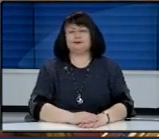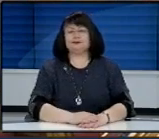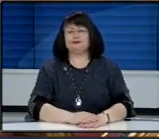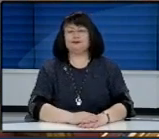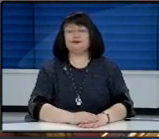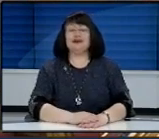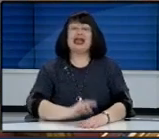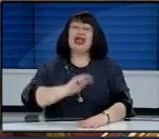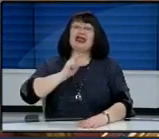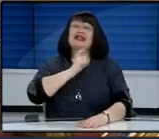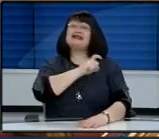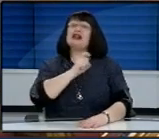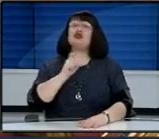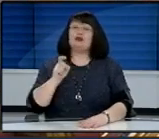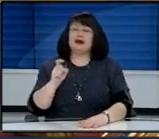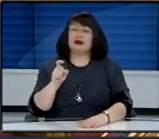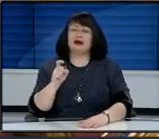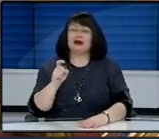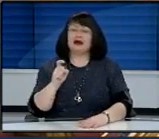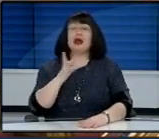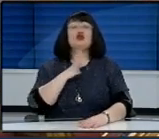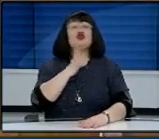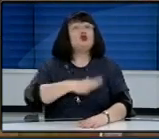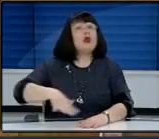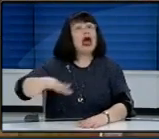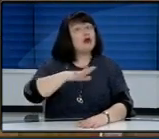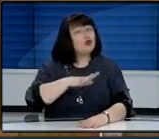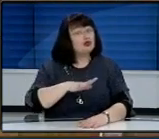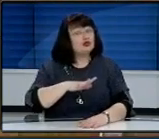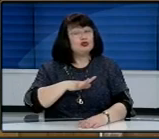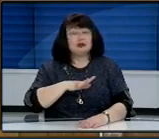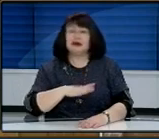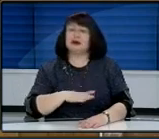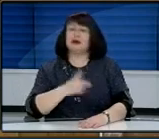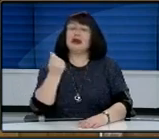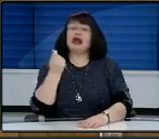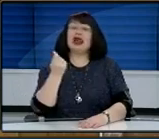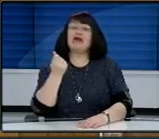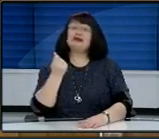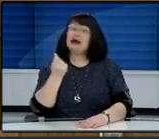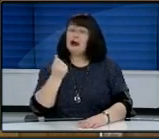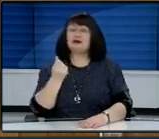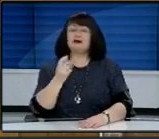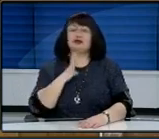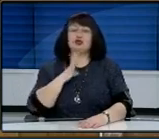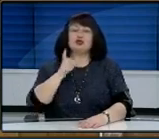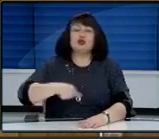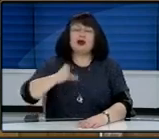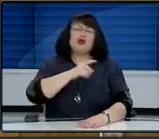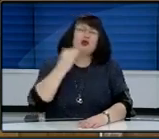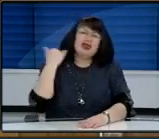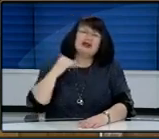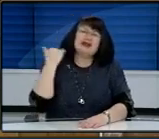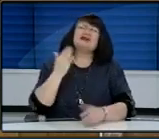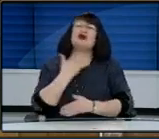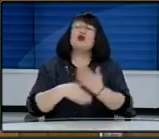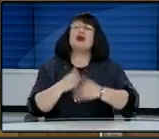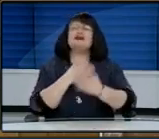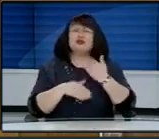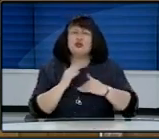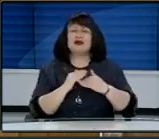με τα δισεκατομμύρια του ελληνικού λαού, με τα χρήματα του ελληνικού λαού που πολύ μεγάλους κόπους και θυσίες